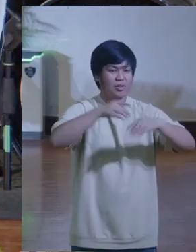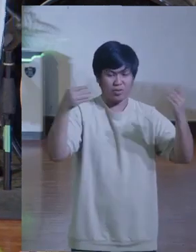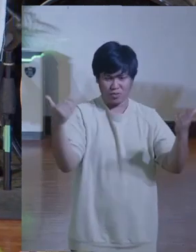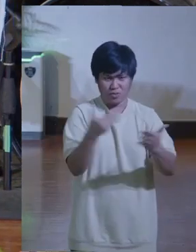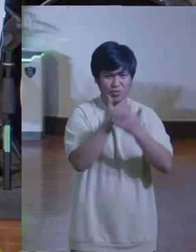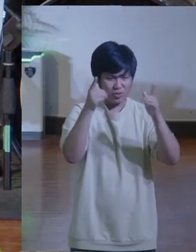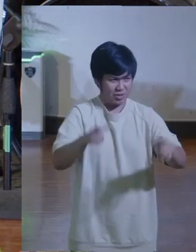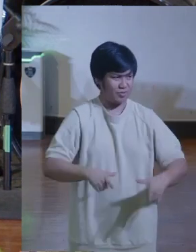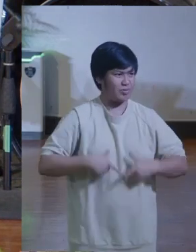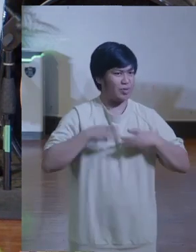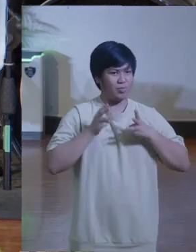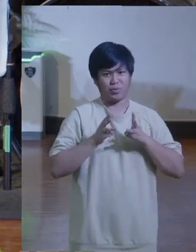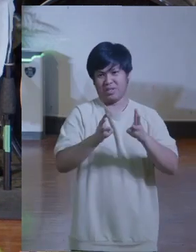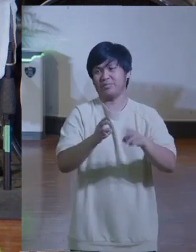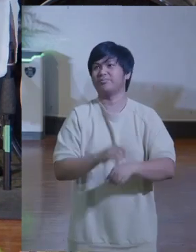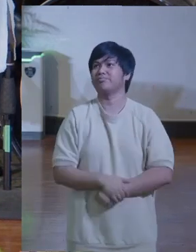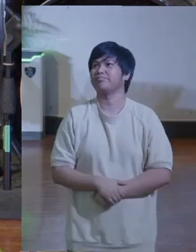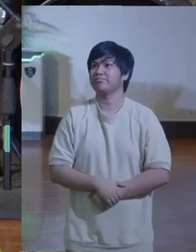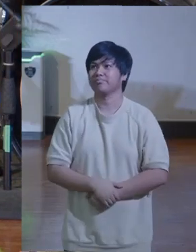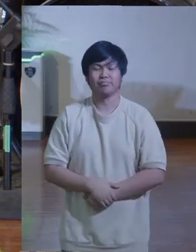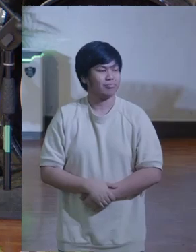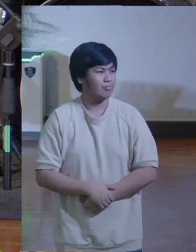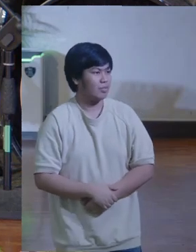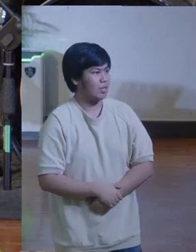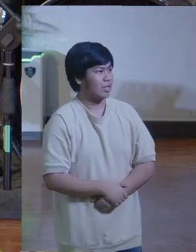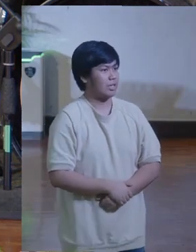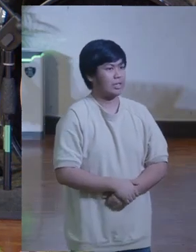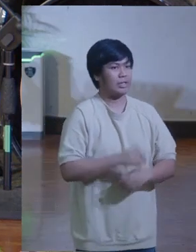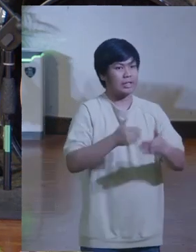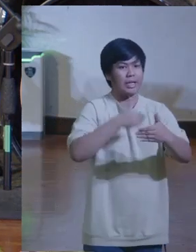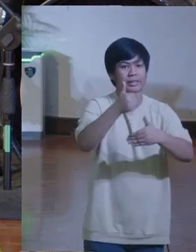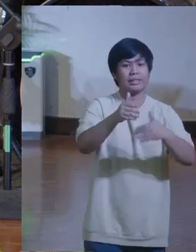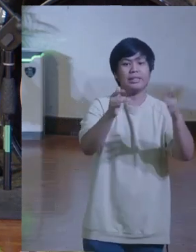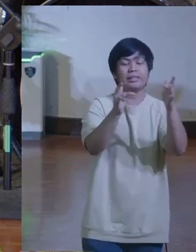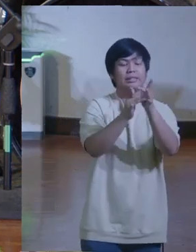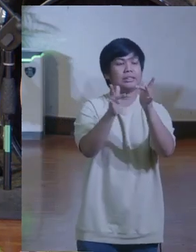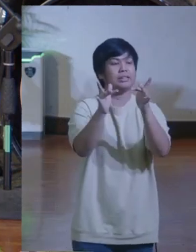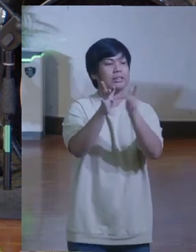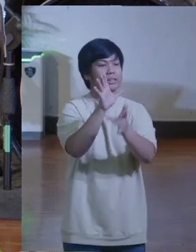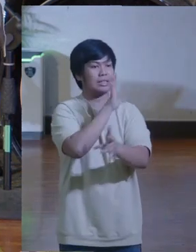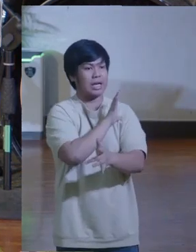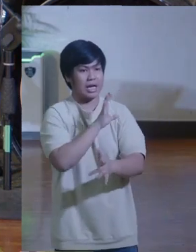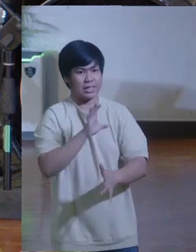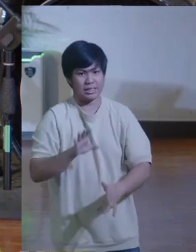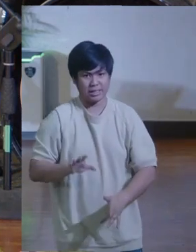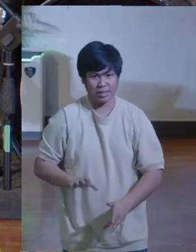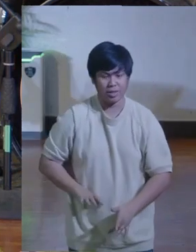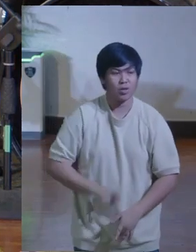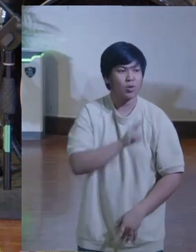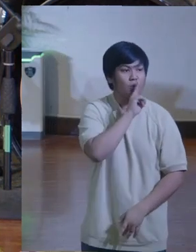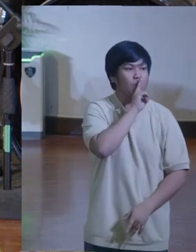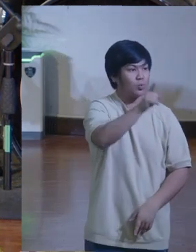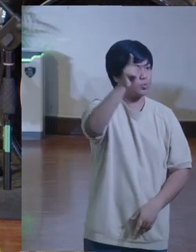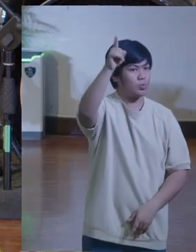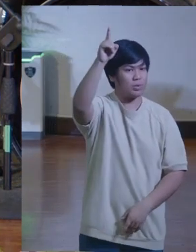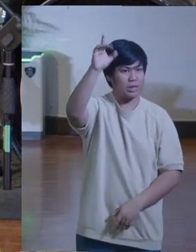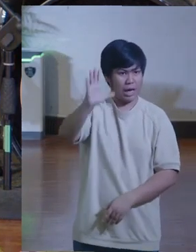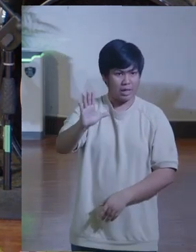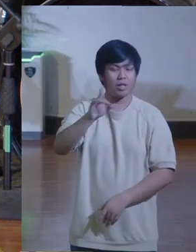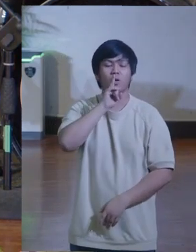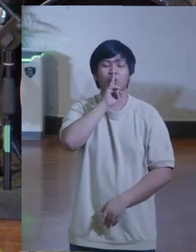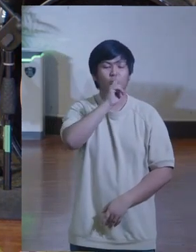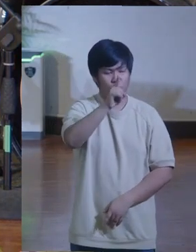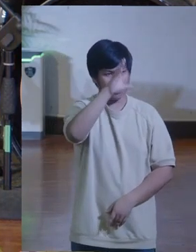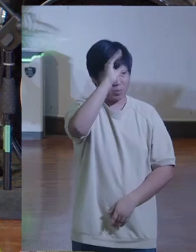way. Pangatlo, siya lang ang tanging tagapamagitan. Pang-apat, siya lang ang tunay na Diyos at tunay na